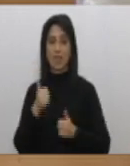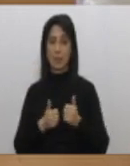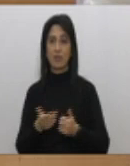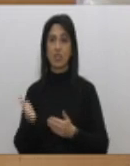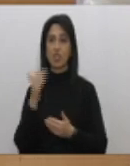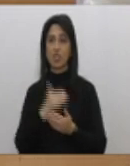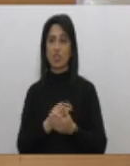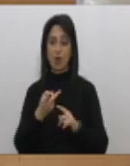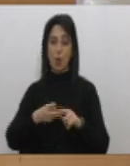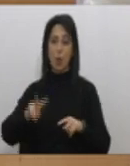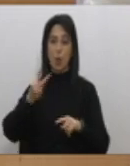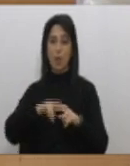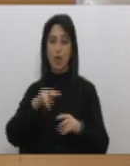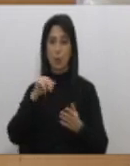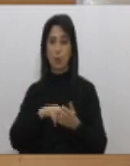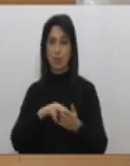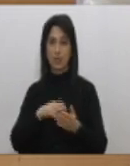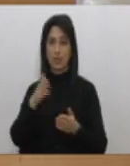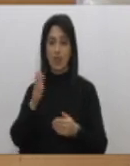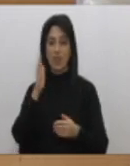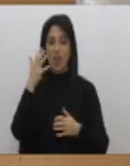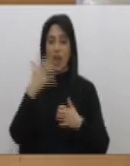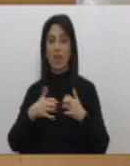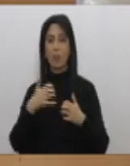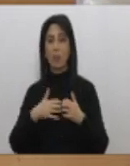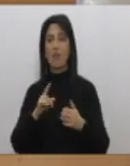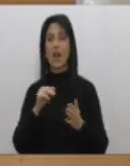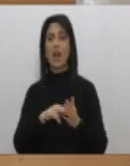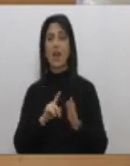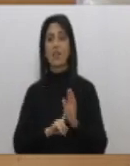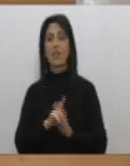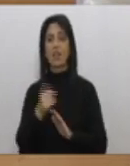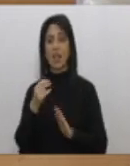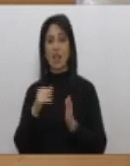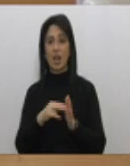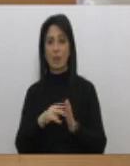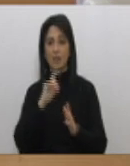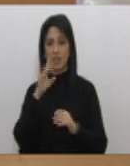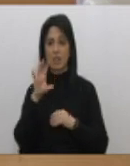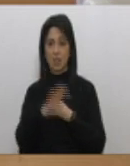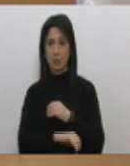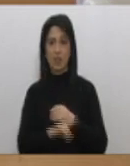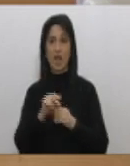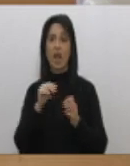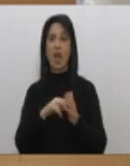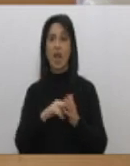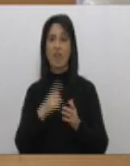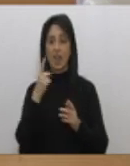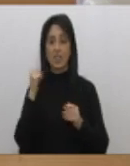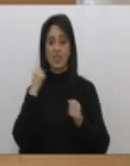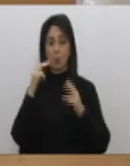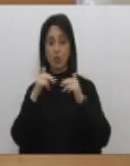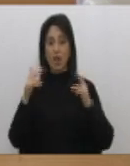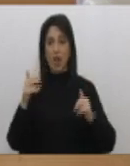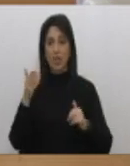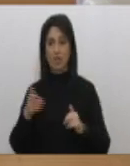შემდეგ ორმაგი უჯდებათ. აიღეთ აბეგერ ვაკის მარკი ახლა რა ღირდა თავიდან და რა ეღირება წლის ბოლოს. რა ღირდა ერთი სპორტის სასახლე